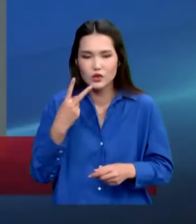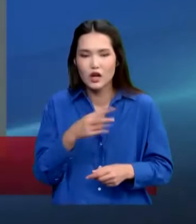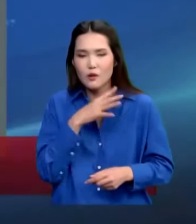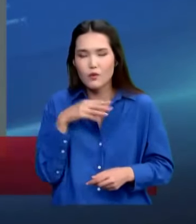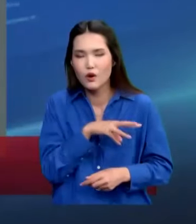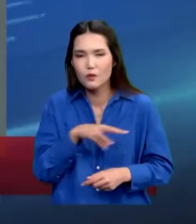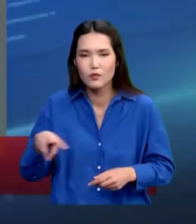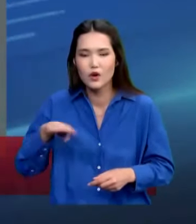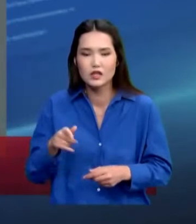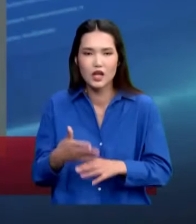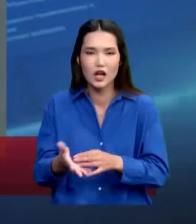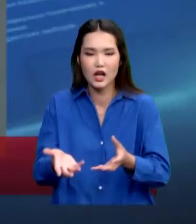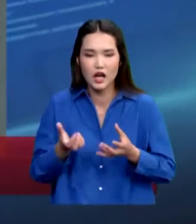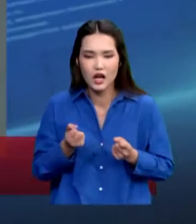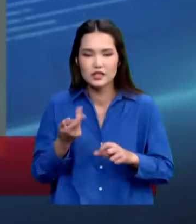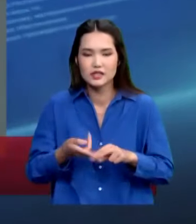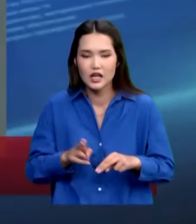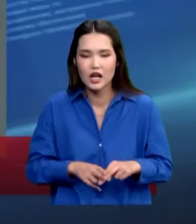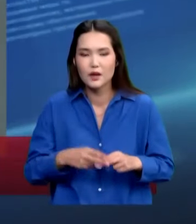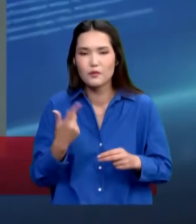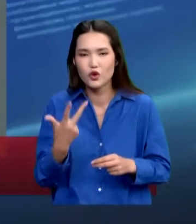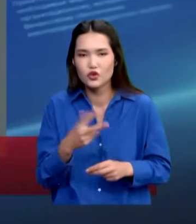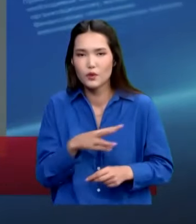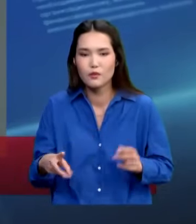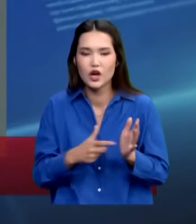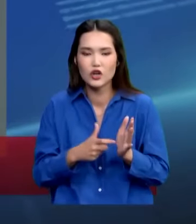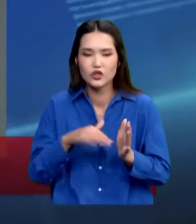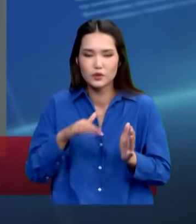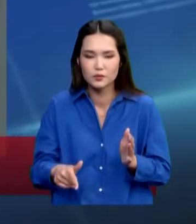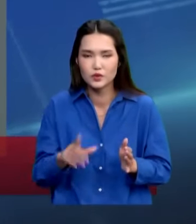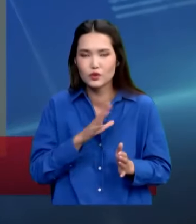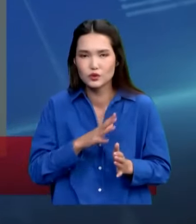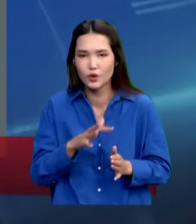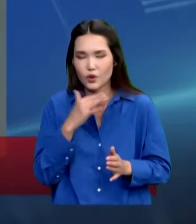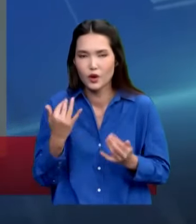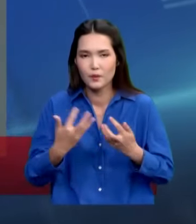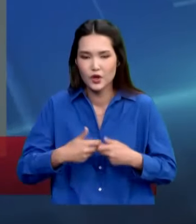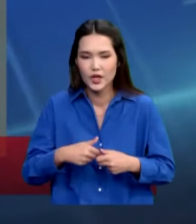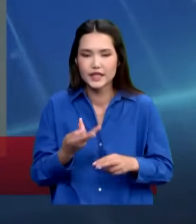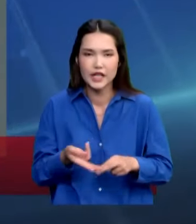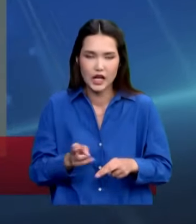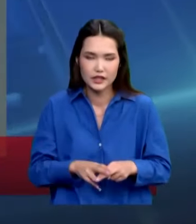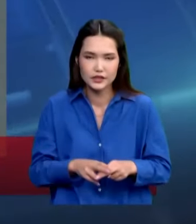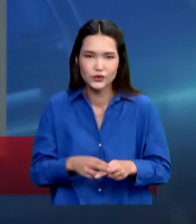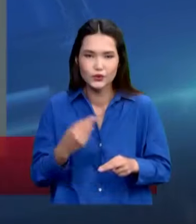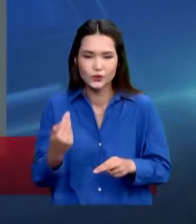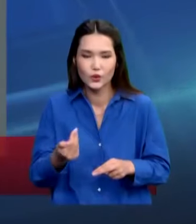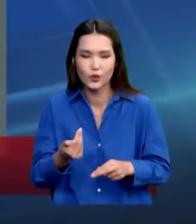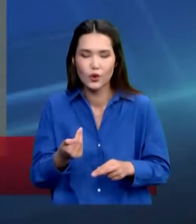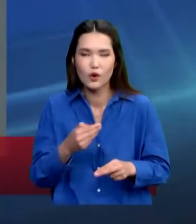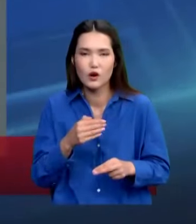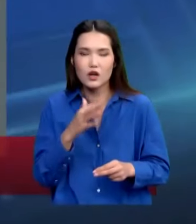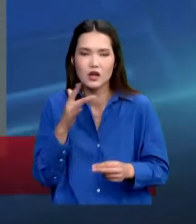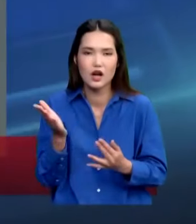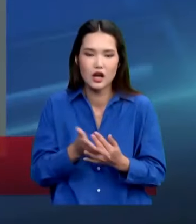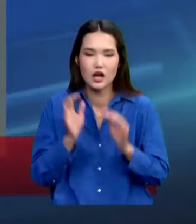миллиондап теңгемен саналады, сондықтан оларға әрине 3 700 000 көбімес сияқты көрінеді. Бұл мәселе, бұл цифраны төмендету